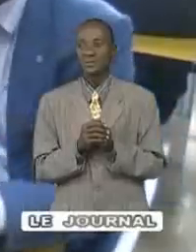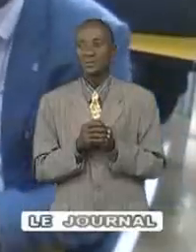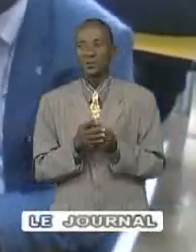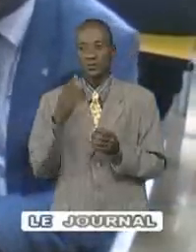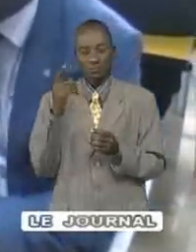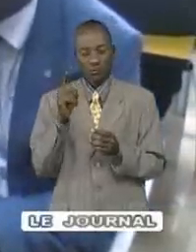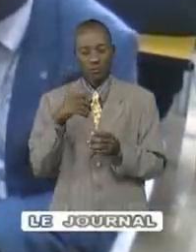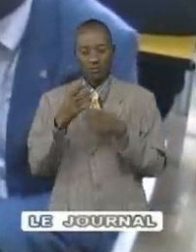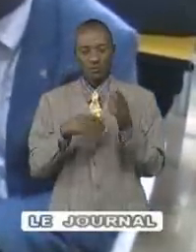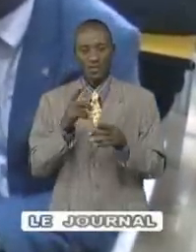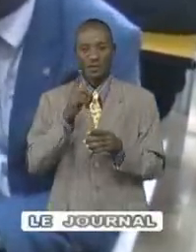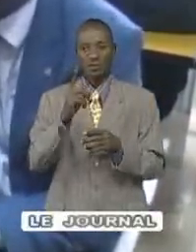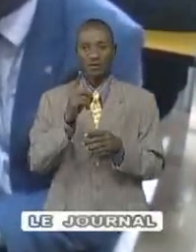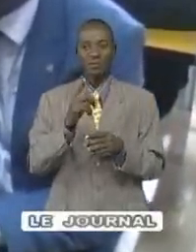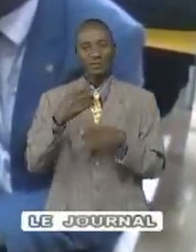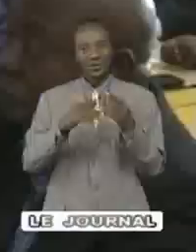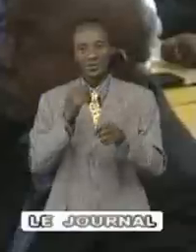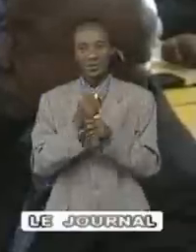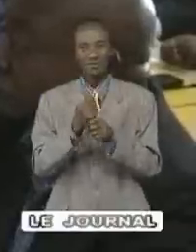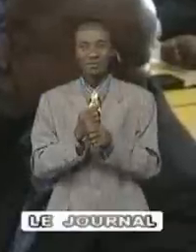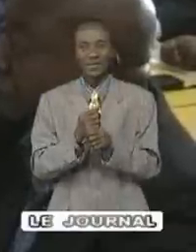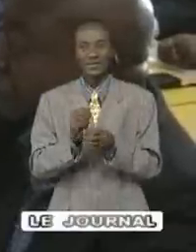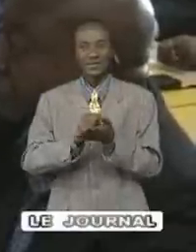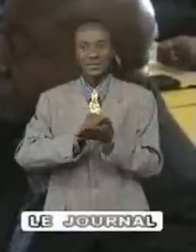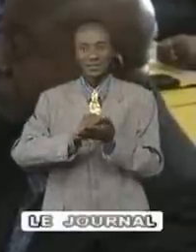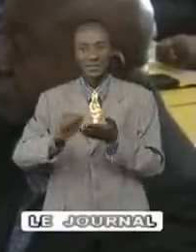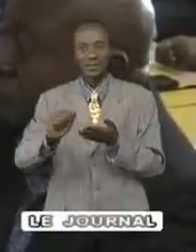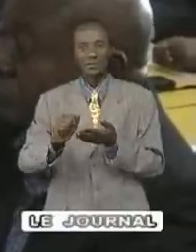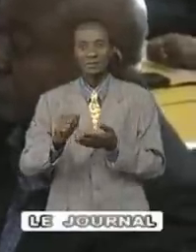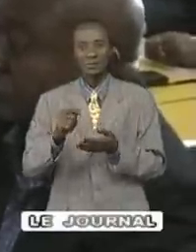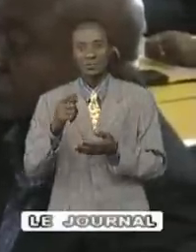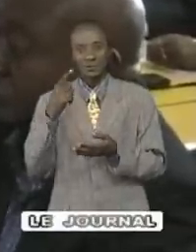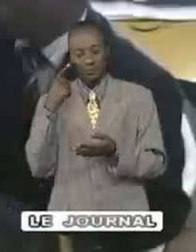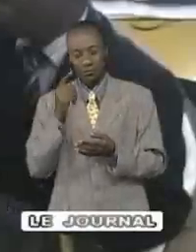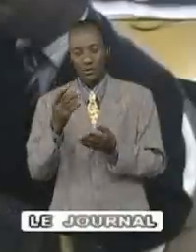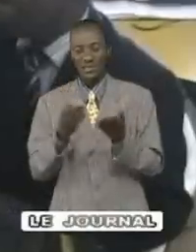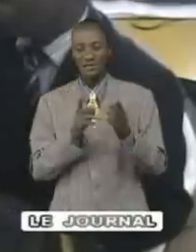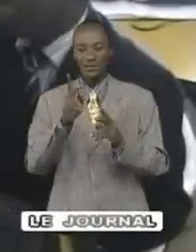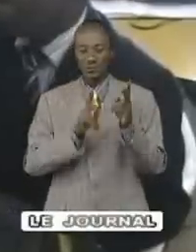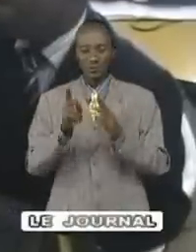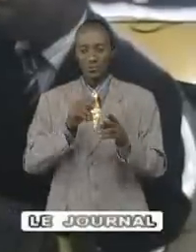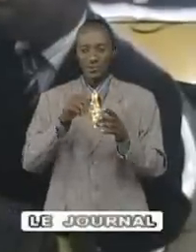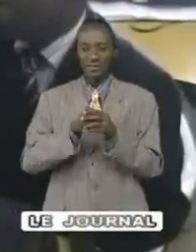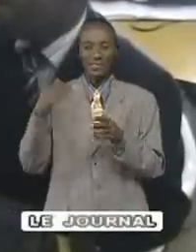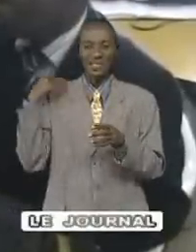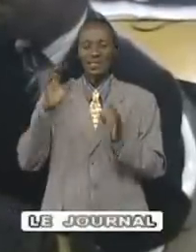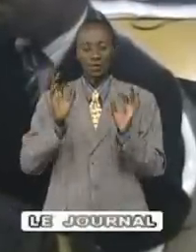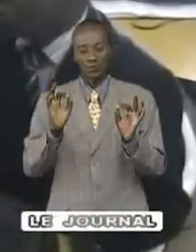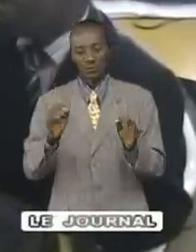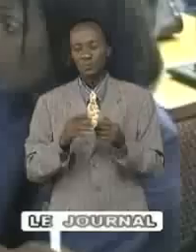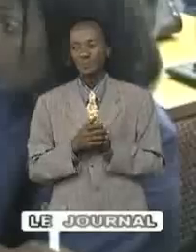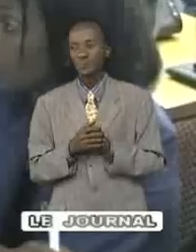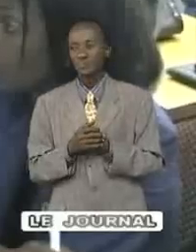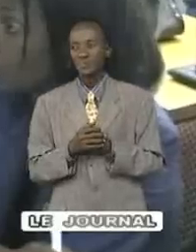une administration saine et performante pour assurer les missions de services publics dans un État moderne. La réunion a connu 2 temps forts dans sa